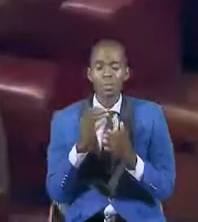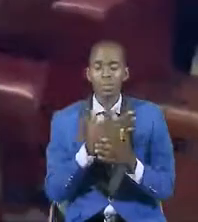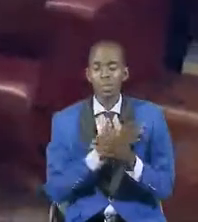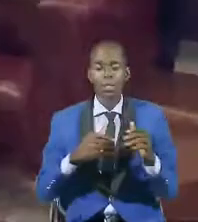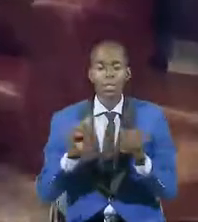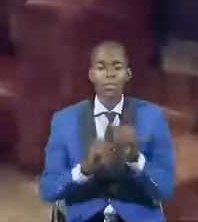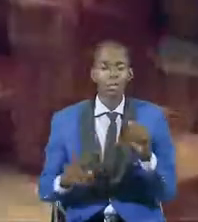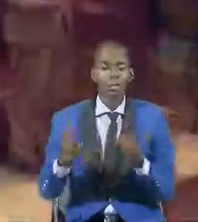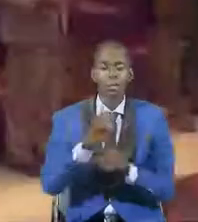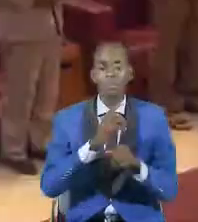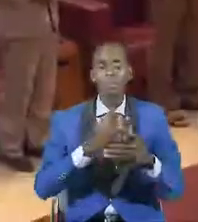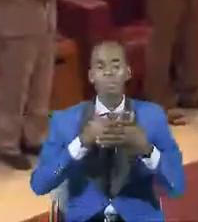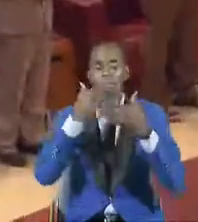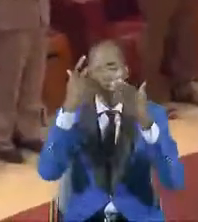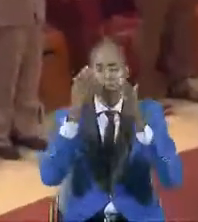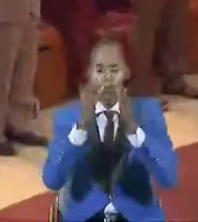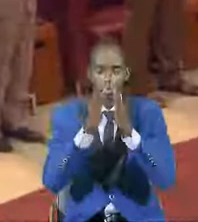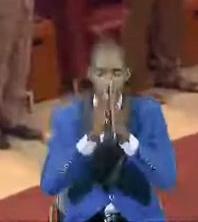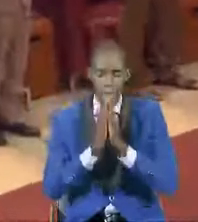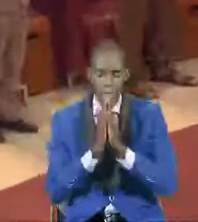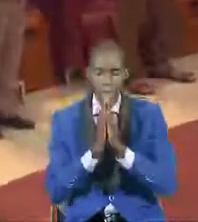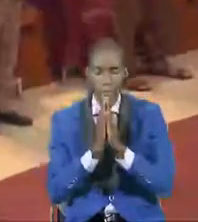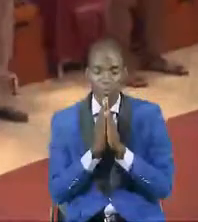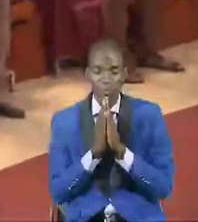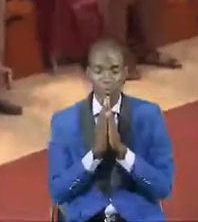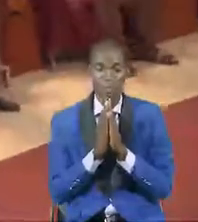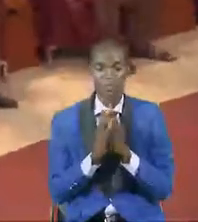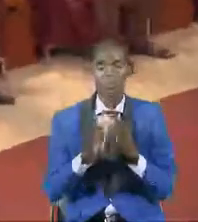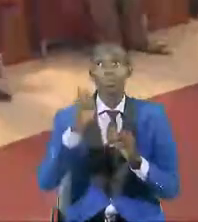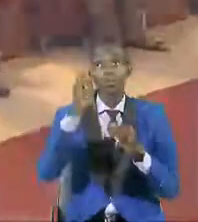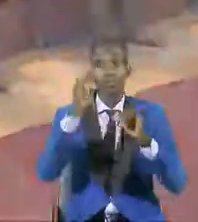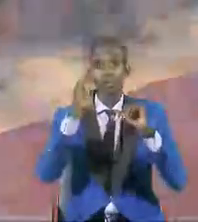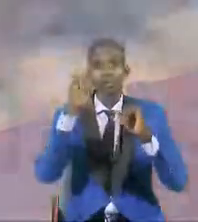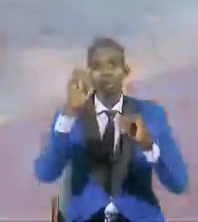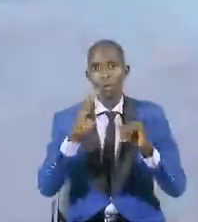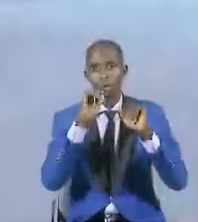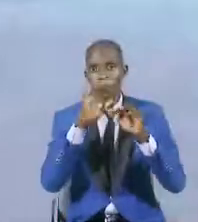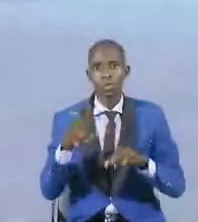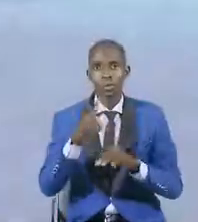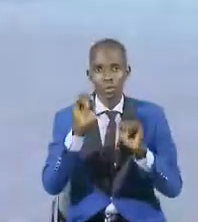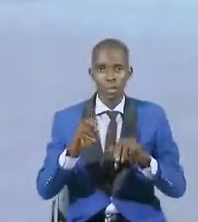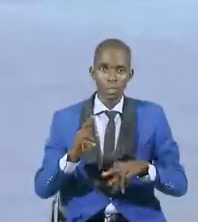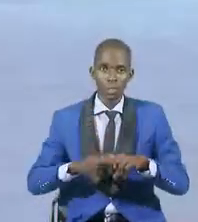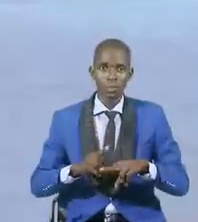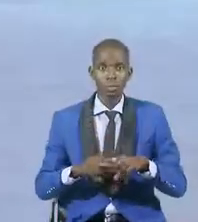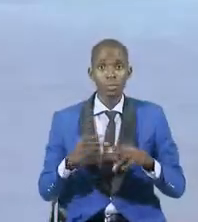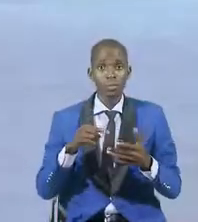Dieu vivant dise Amen. Que le Seigneur vous bénisse. Cette nuit, nous allons